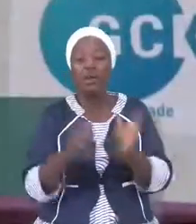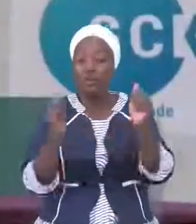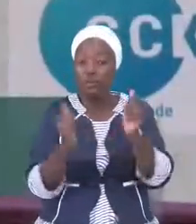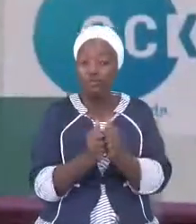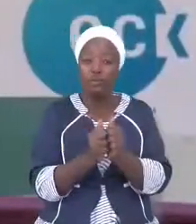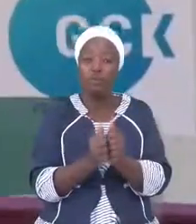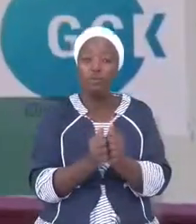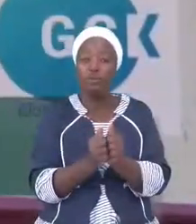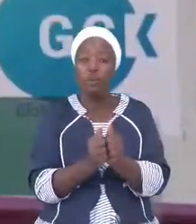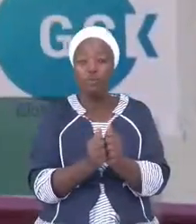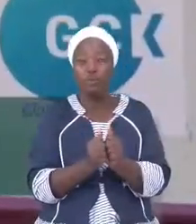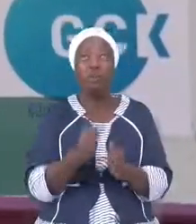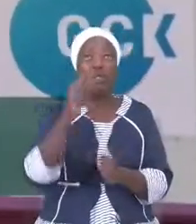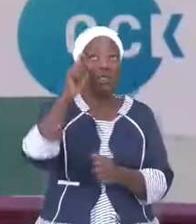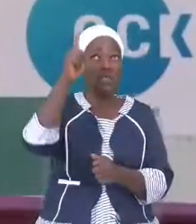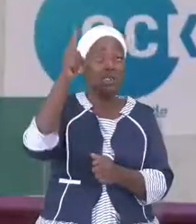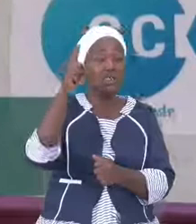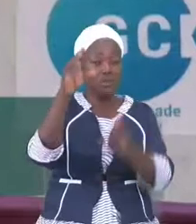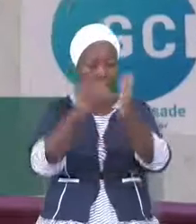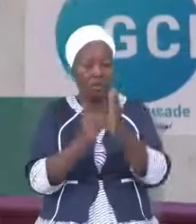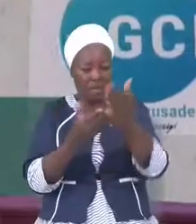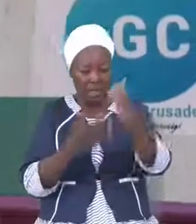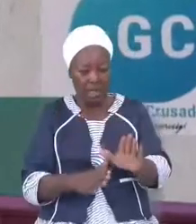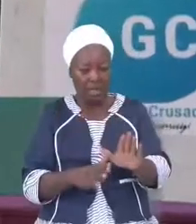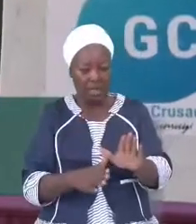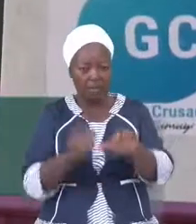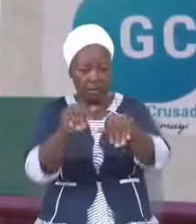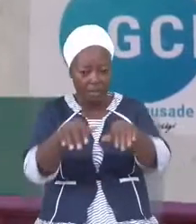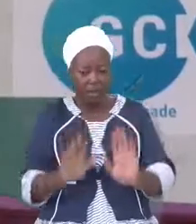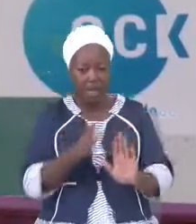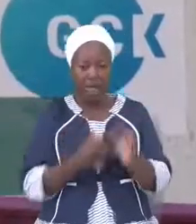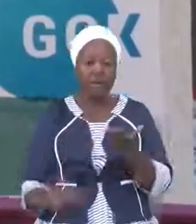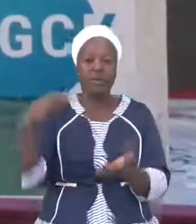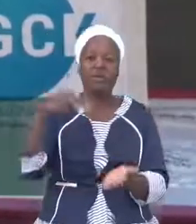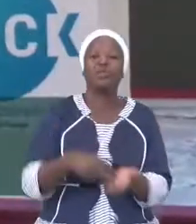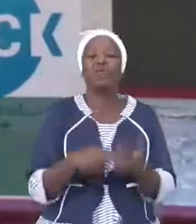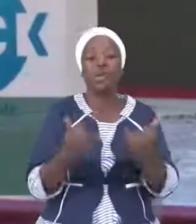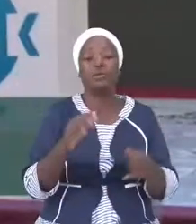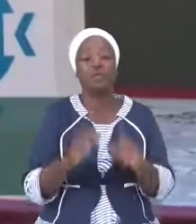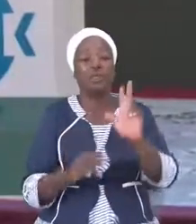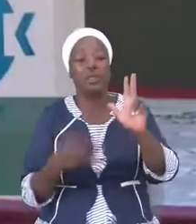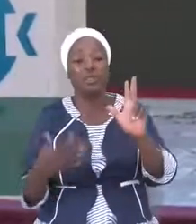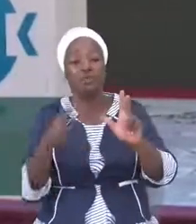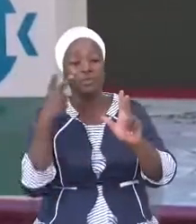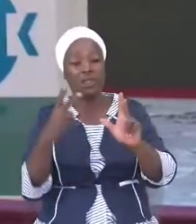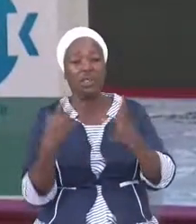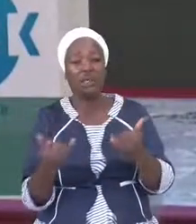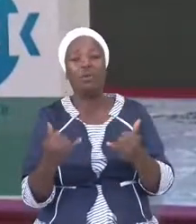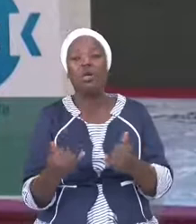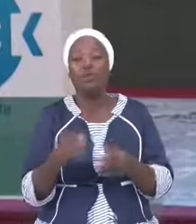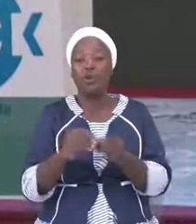a connecté cela avec sa mort, son ensevelissement et sa résurrection. Nous allons